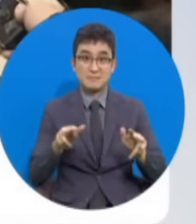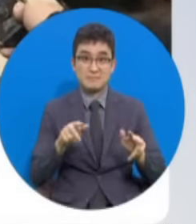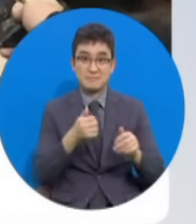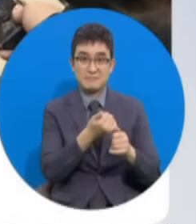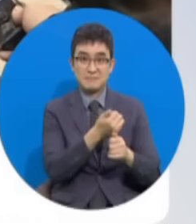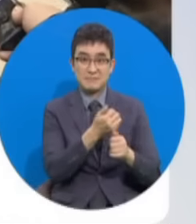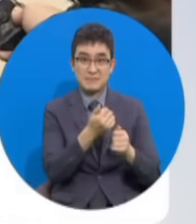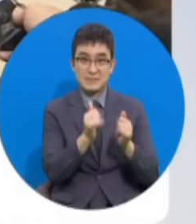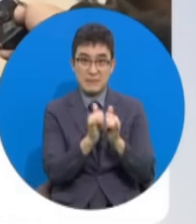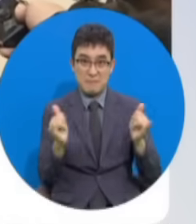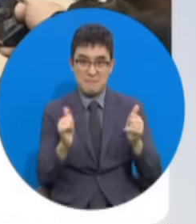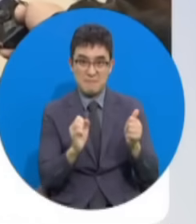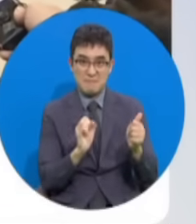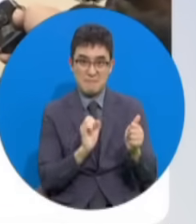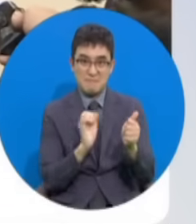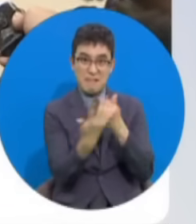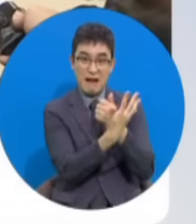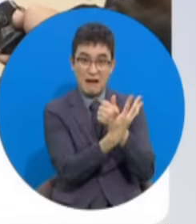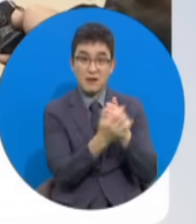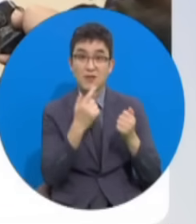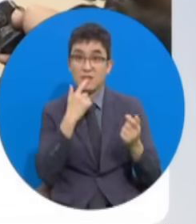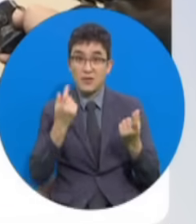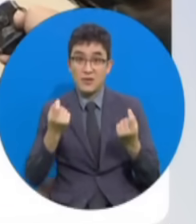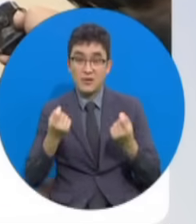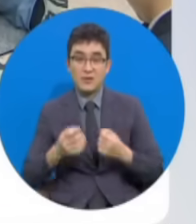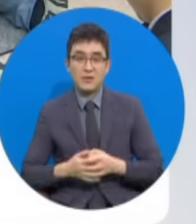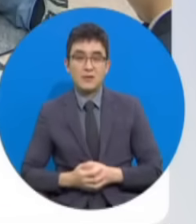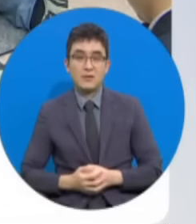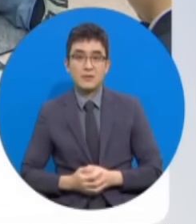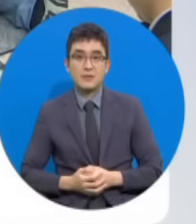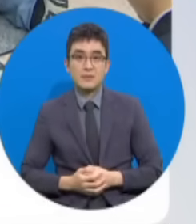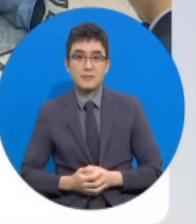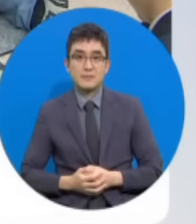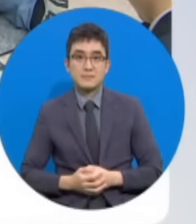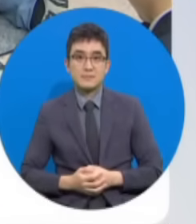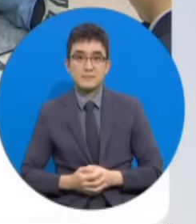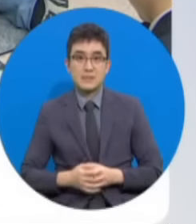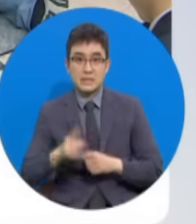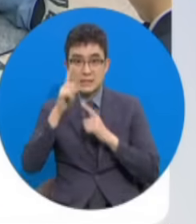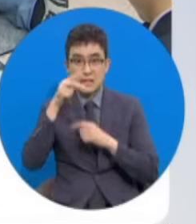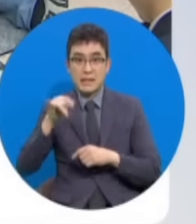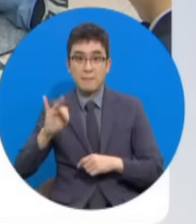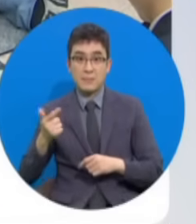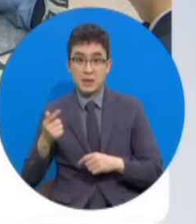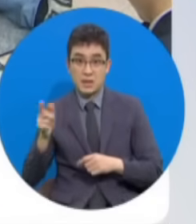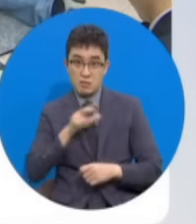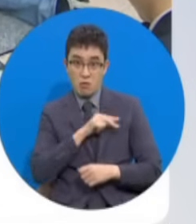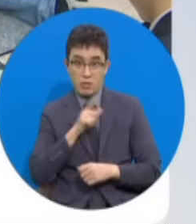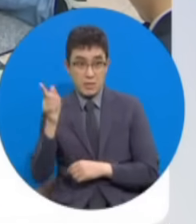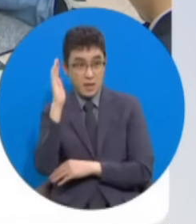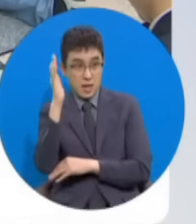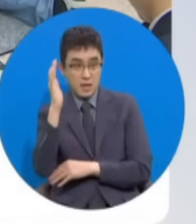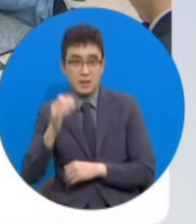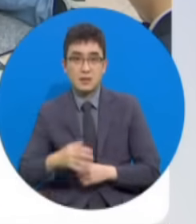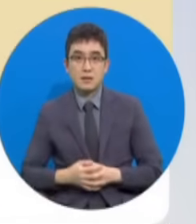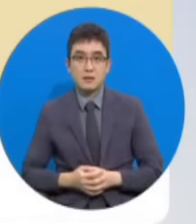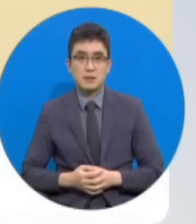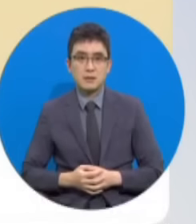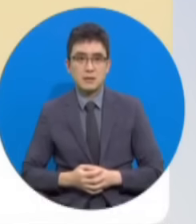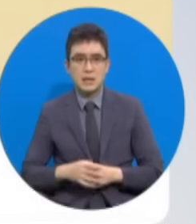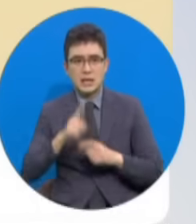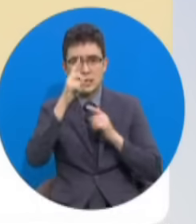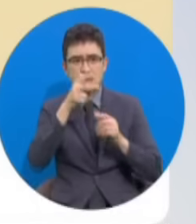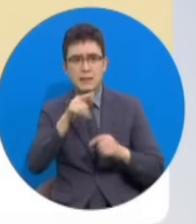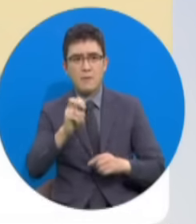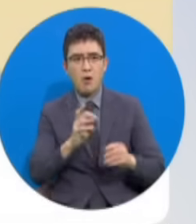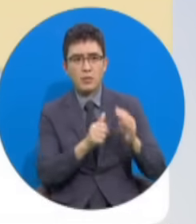허영규 의원이랄지 여러 명을 보면 그러다 보니까 이상민 의원의 저런 얘기는 어떻게 보면 이재명 대표의